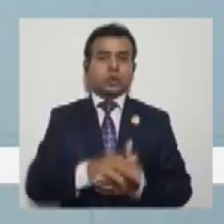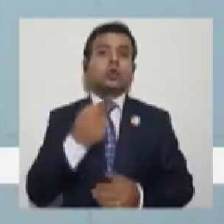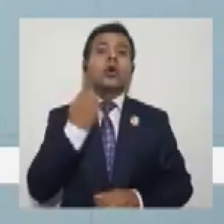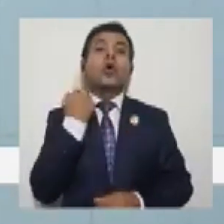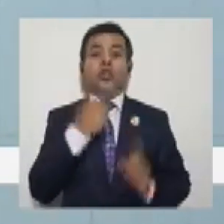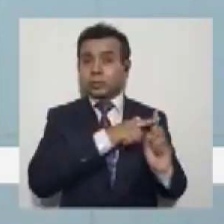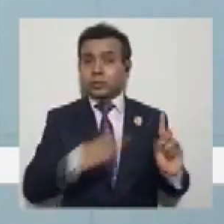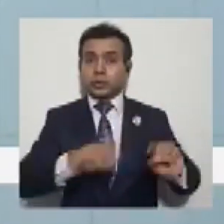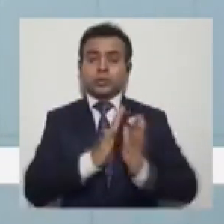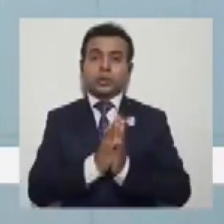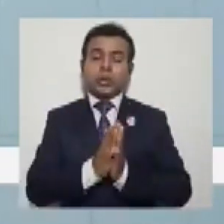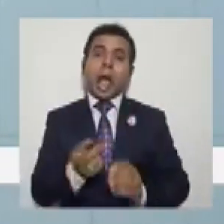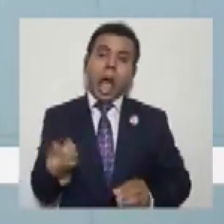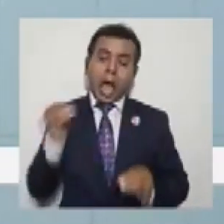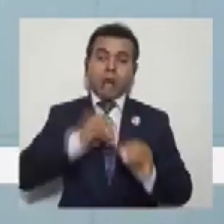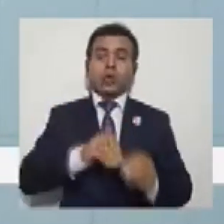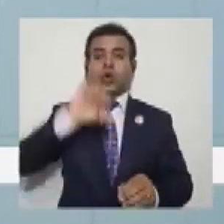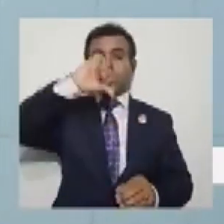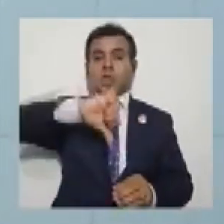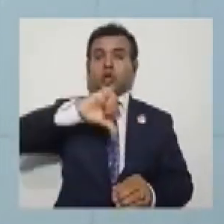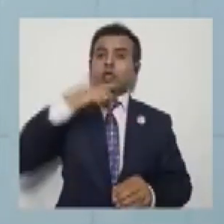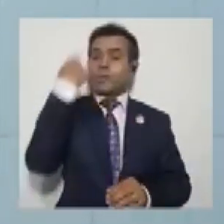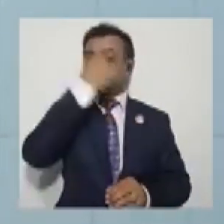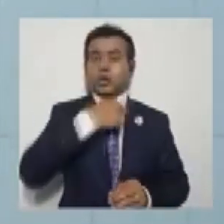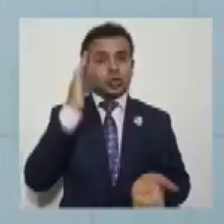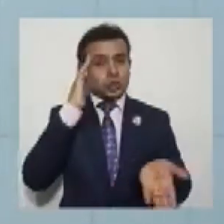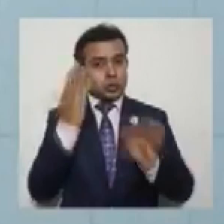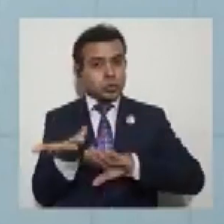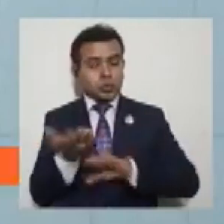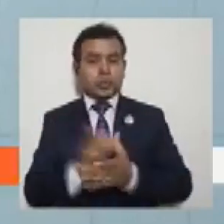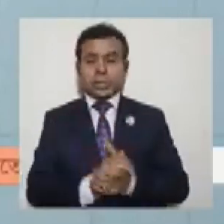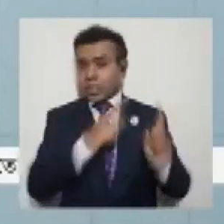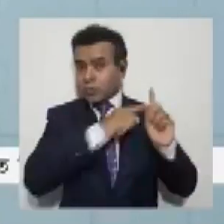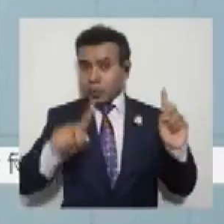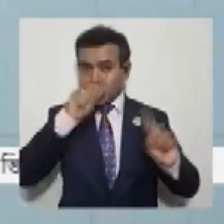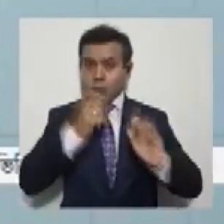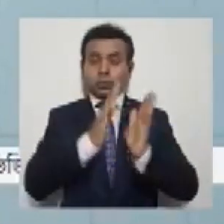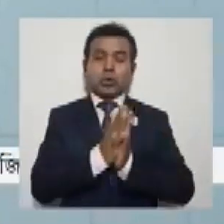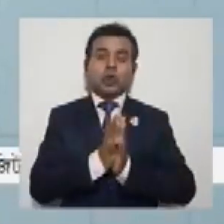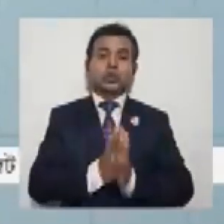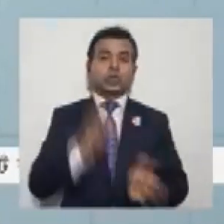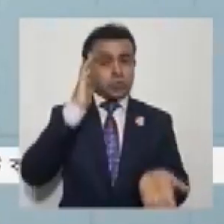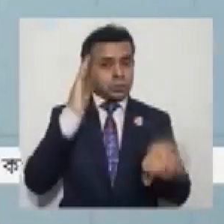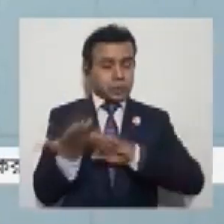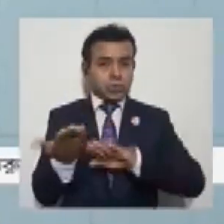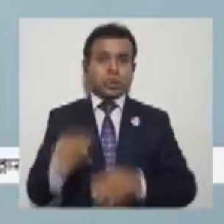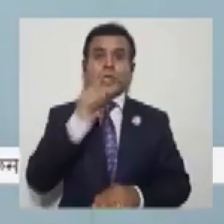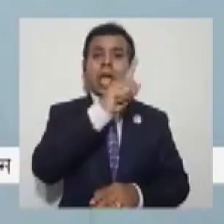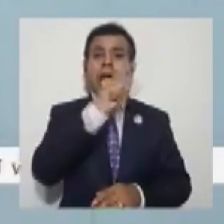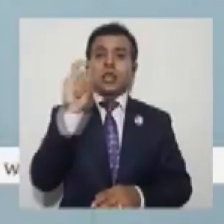সংখ্যা 110 জন। এই 9 জনের মধ্যে পুরুষ 5 জন, মহিলা